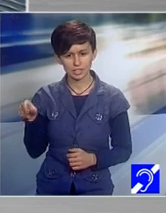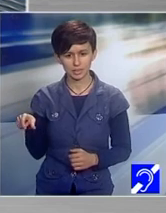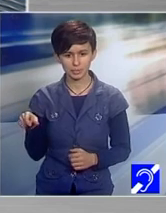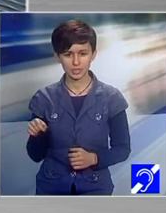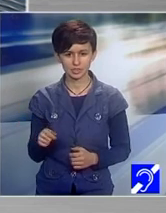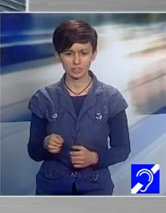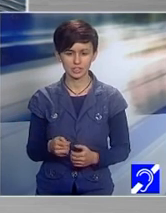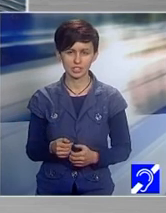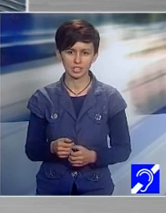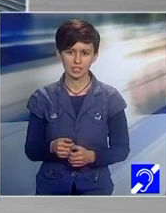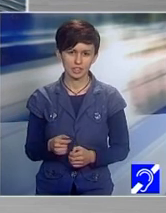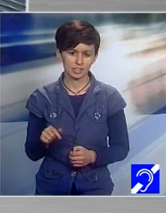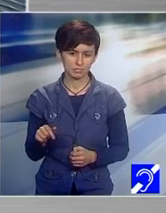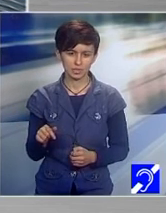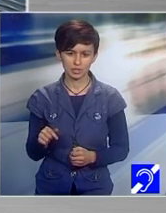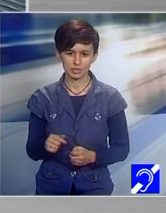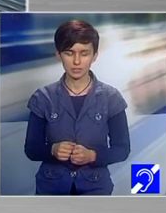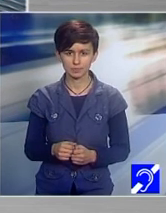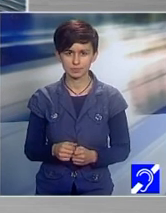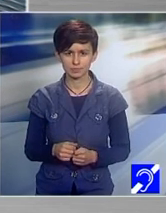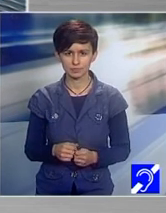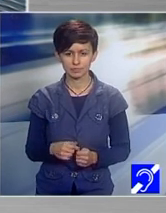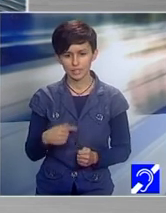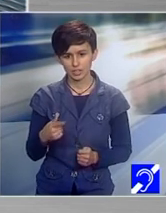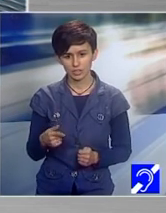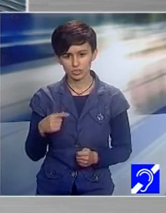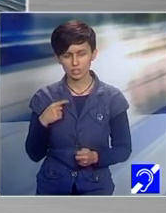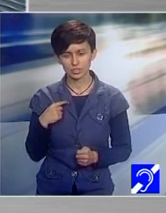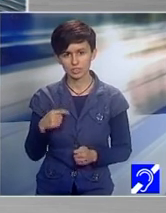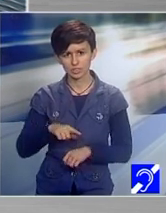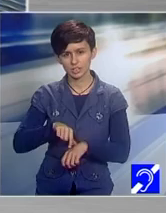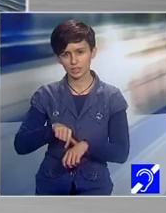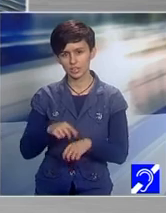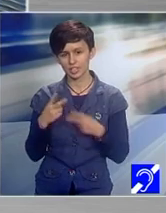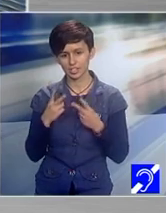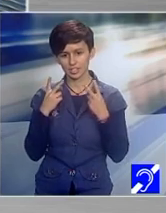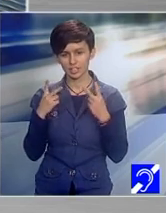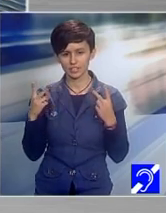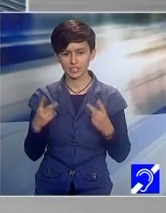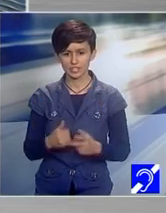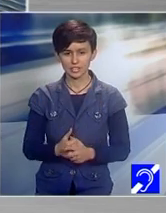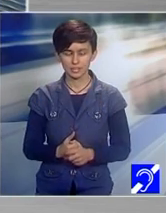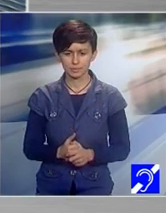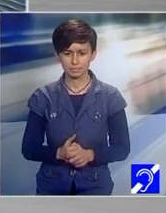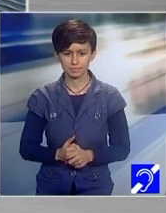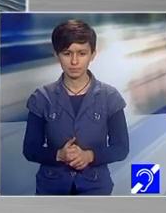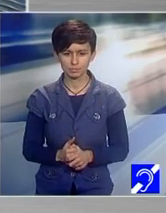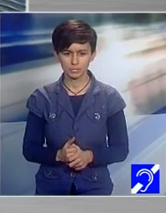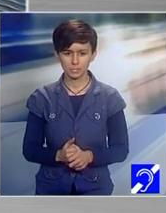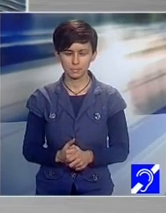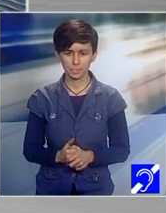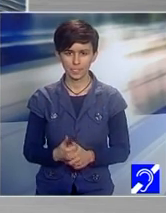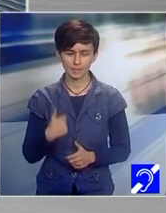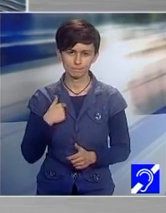N-ai ce să cauți. Jos, da, sunt orele de vizită. N-aș vrea să stric o idilă. Încearcă. Aș